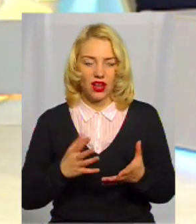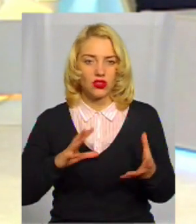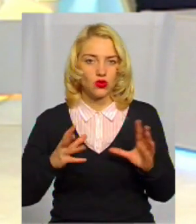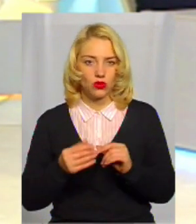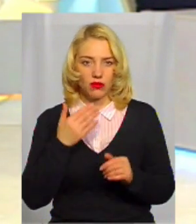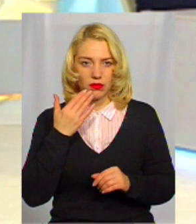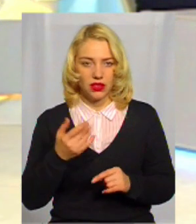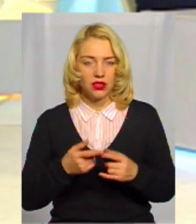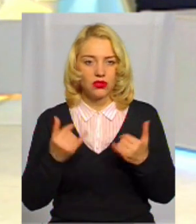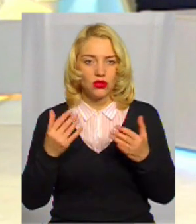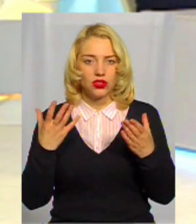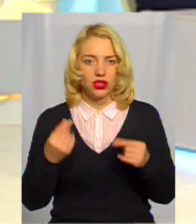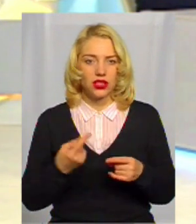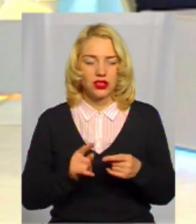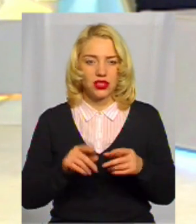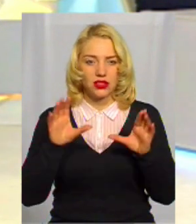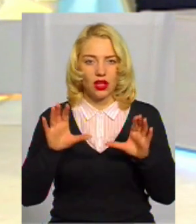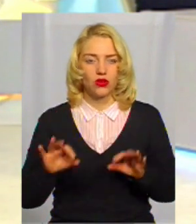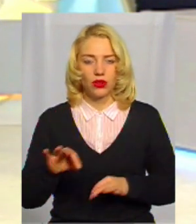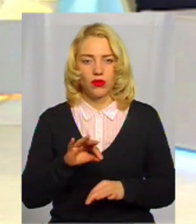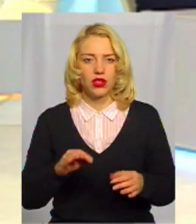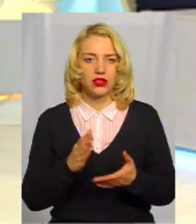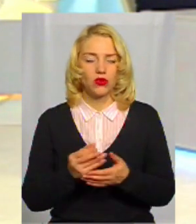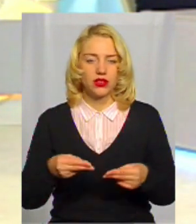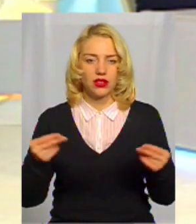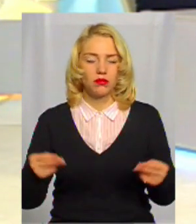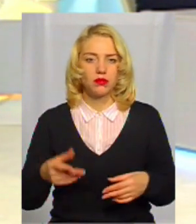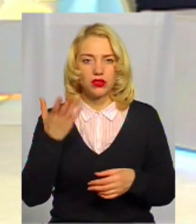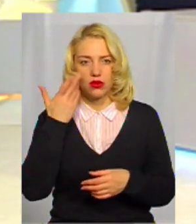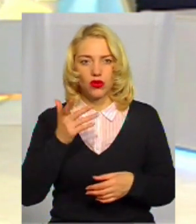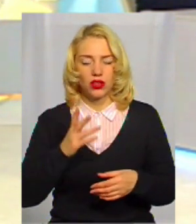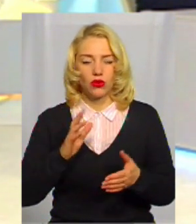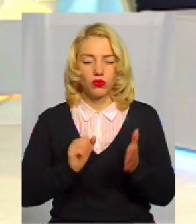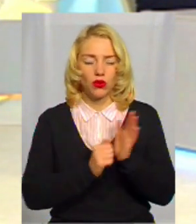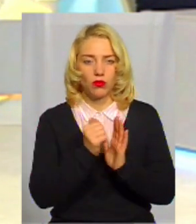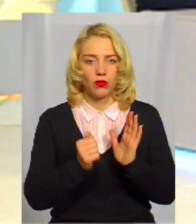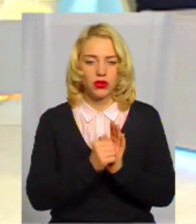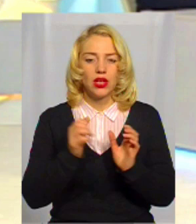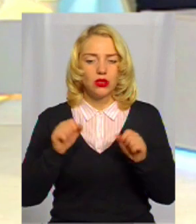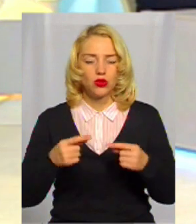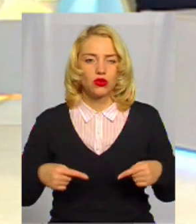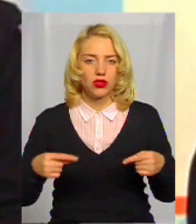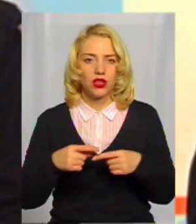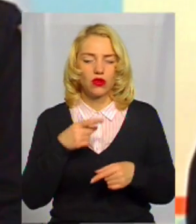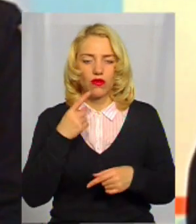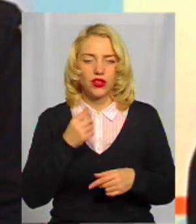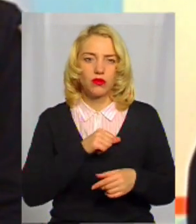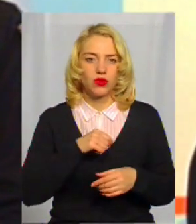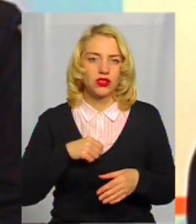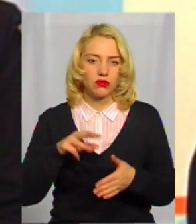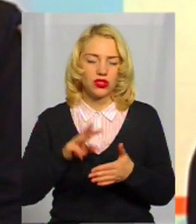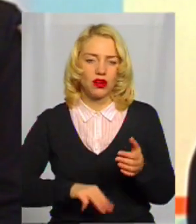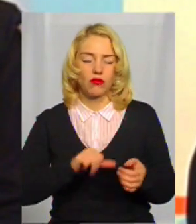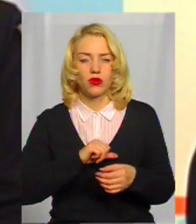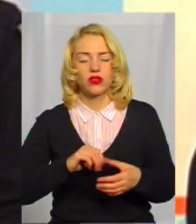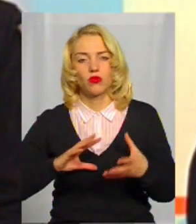На сьогоднішній день цей законопроект знаходиться на підписі. Коли його опублікують, тоді можна буде більш конкретно говорити про сам штраф і про саму